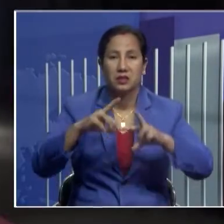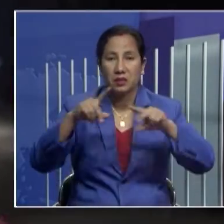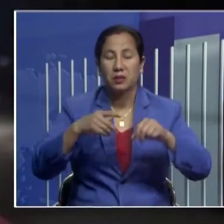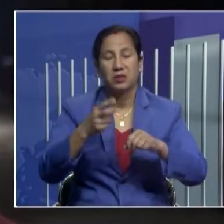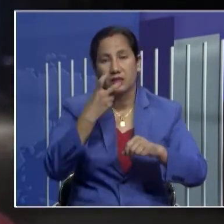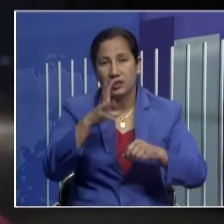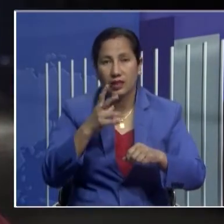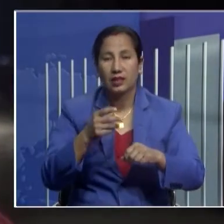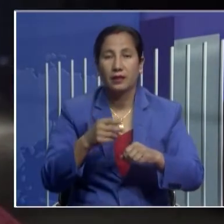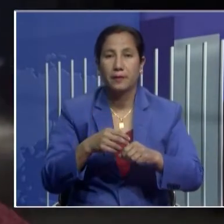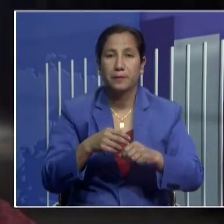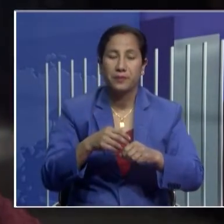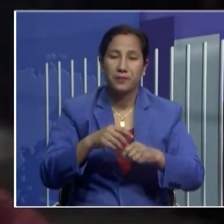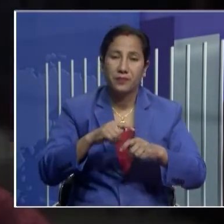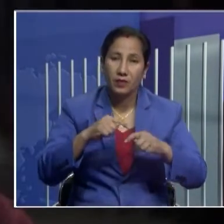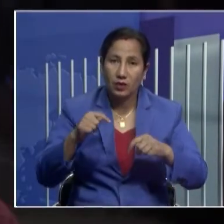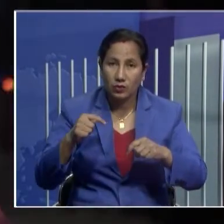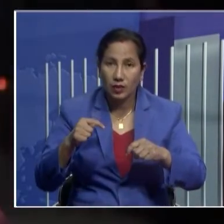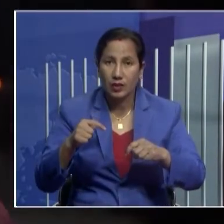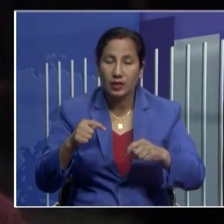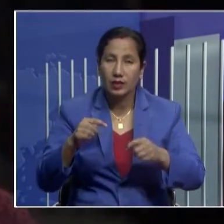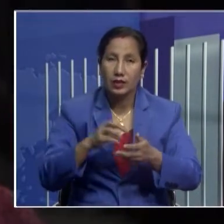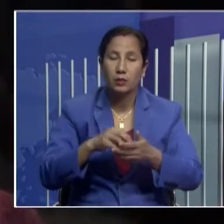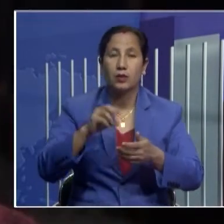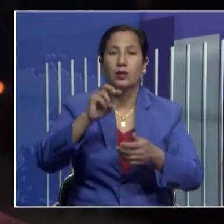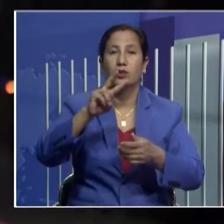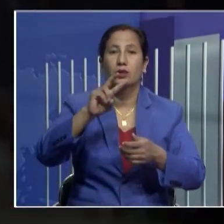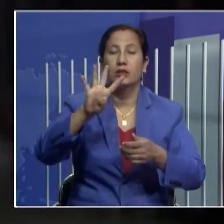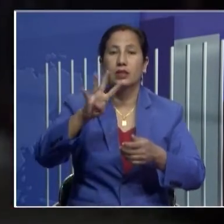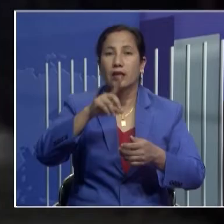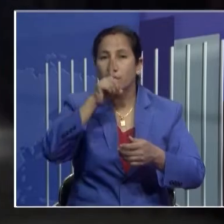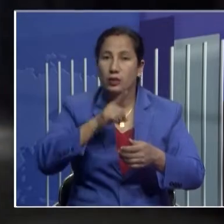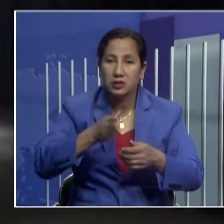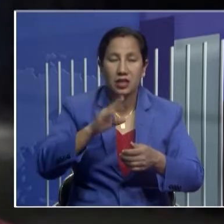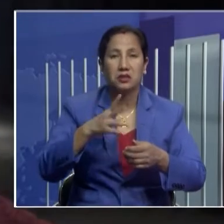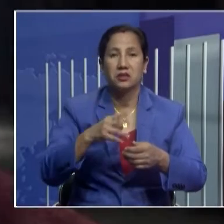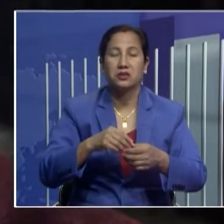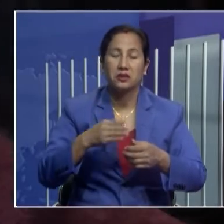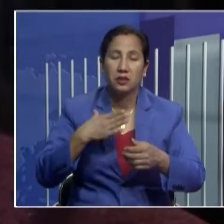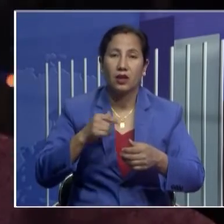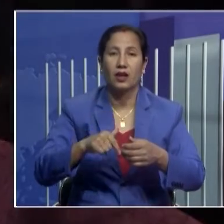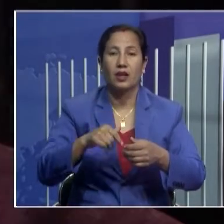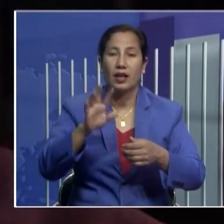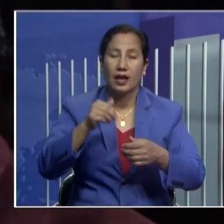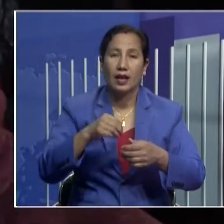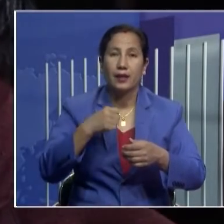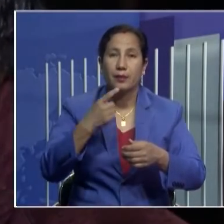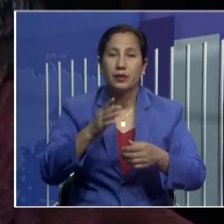कता के लाग्थ्यो भने त बजाइ कतै त बजाइ हो, अझै दुई चार वर्ष यस्तै जाने त होइन भन्ने लागेको थियो। तर अहिले आइसके